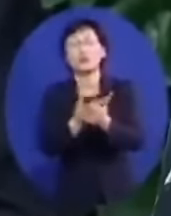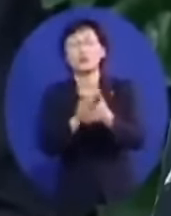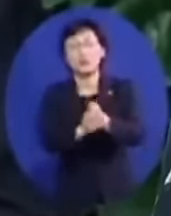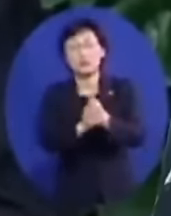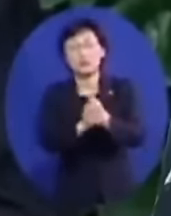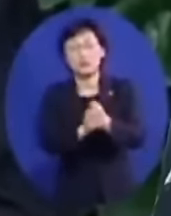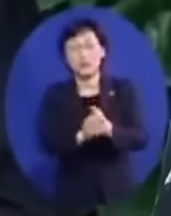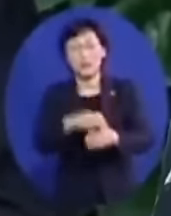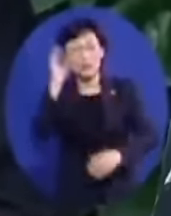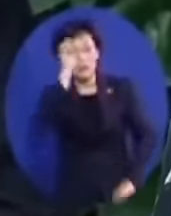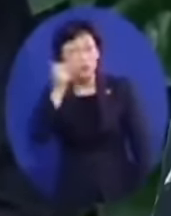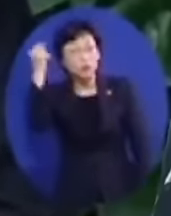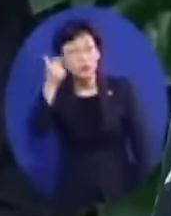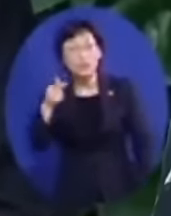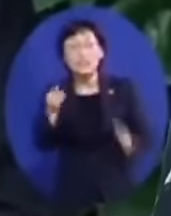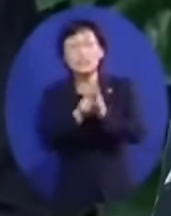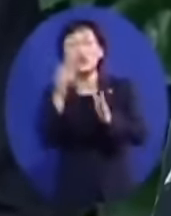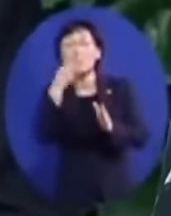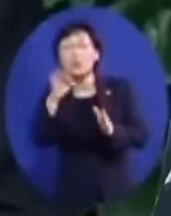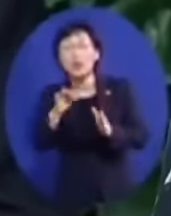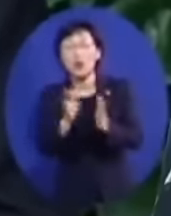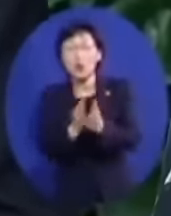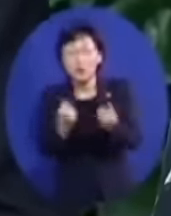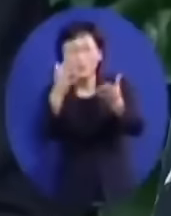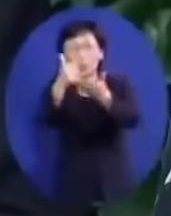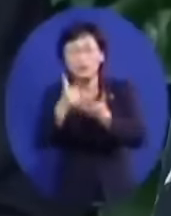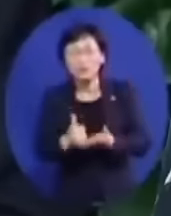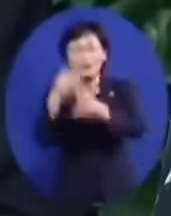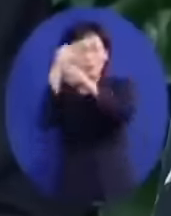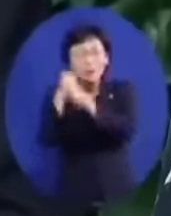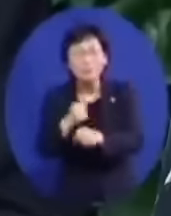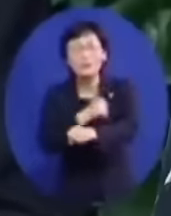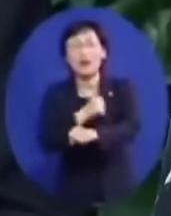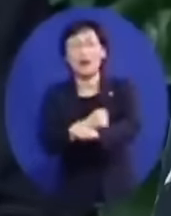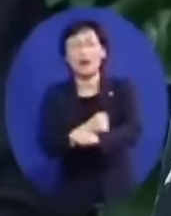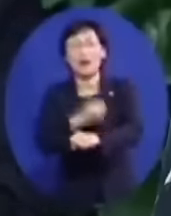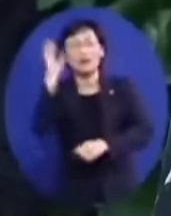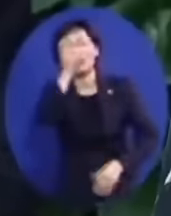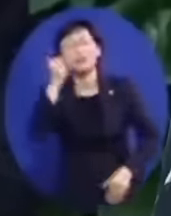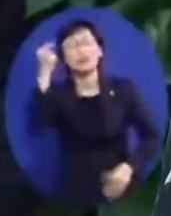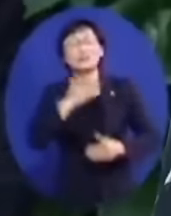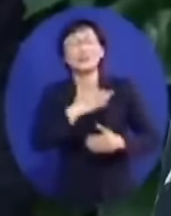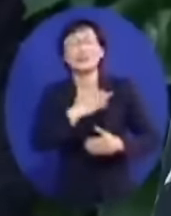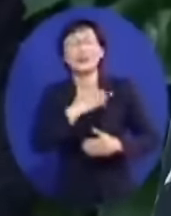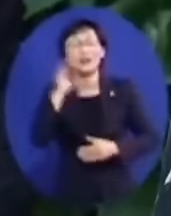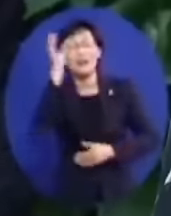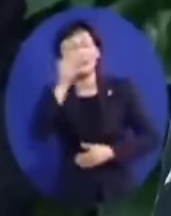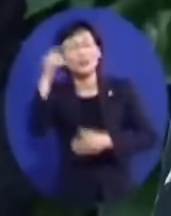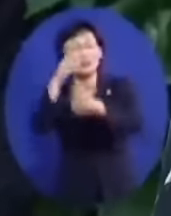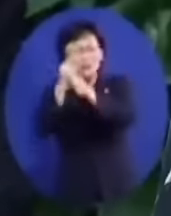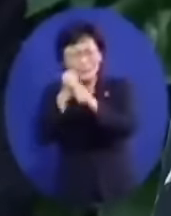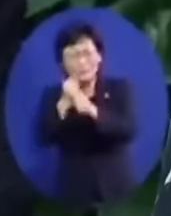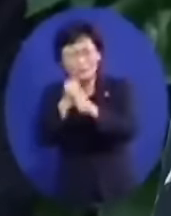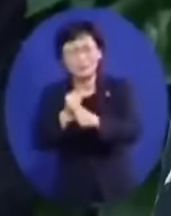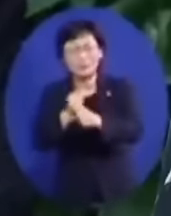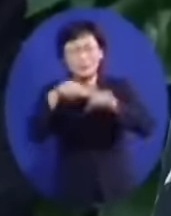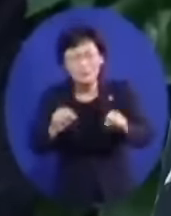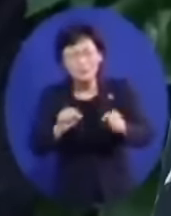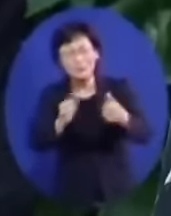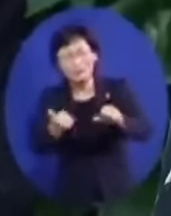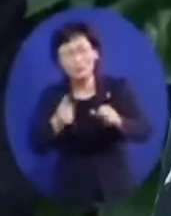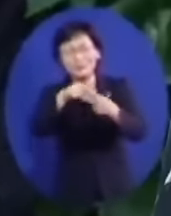때문에 성령님을 인정합니다. 환영합니다. 모시드립니다. 의지합니다. 성령이여 난 성령님을 꽉 붙잡으니 살든지